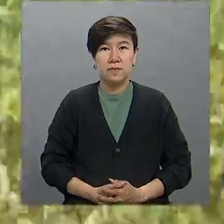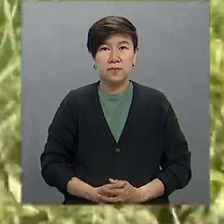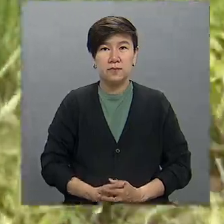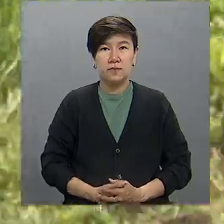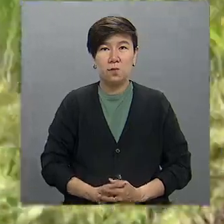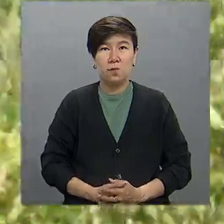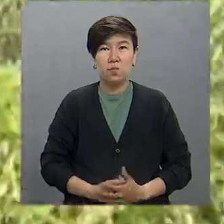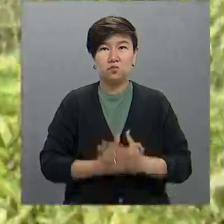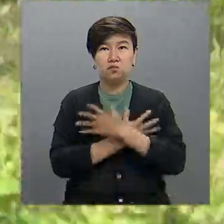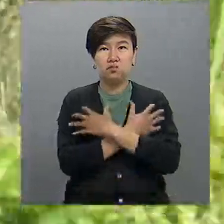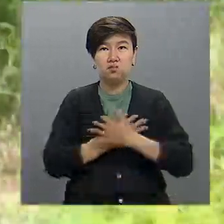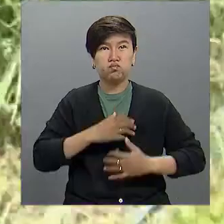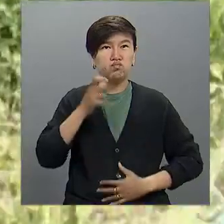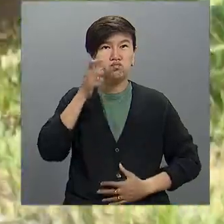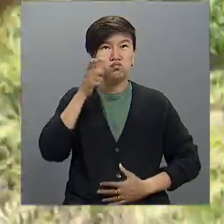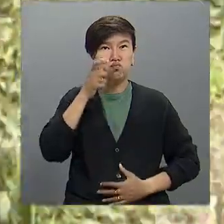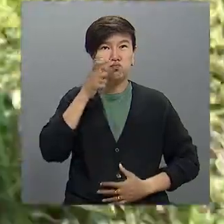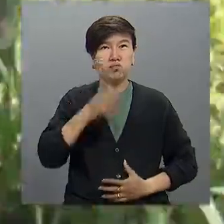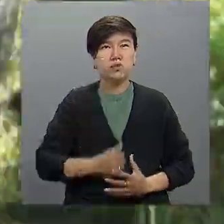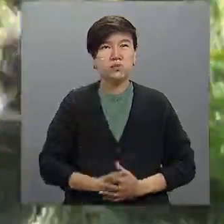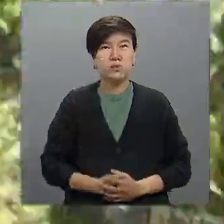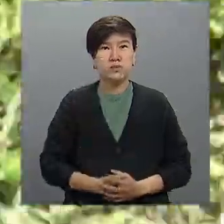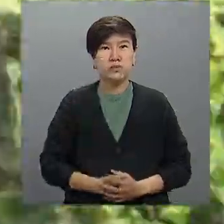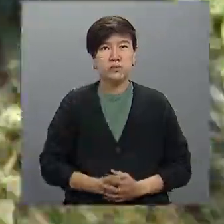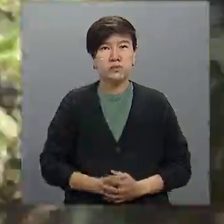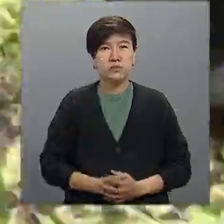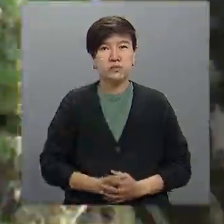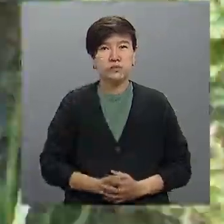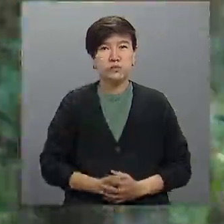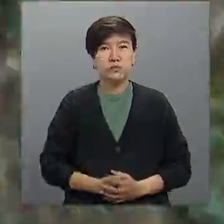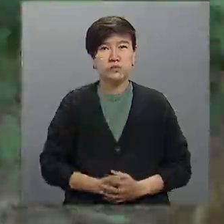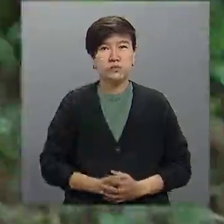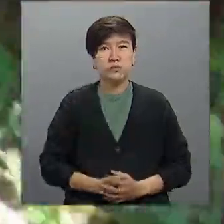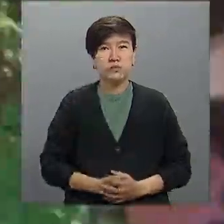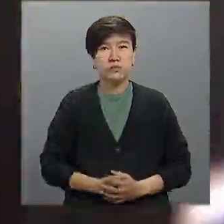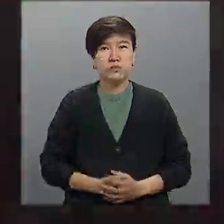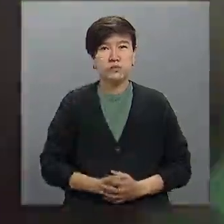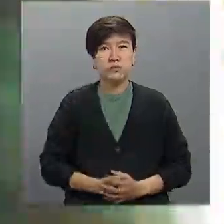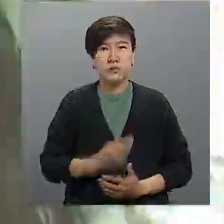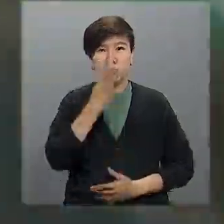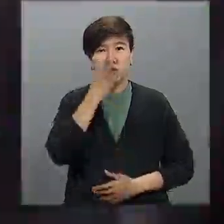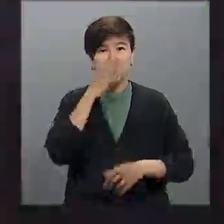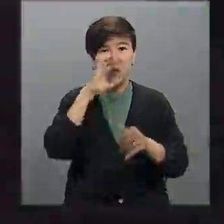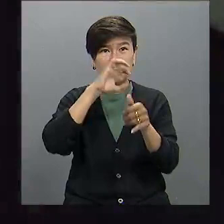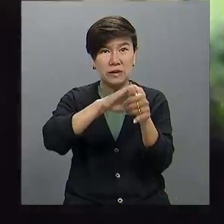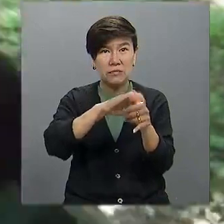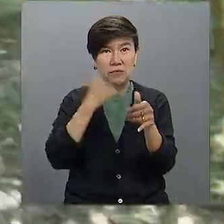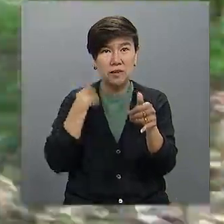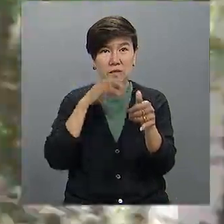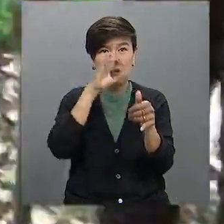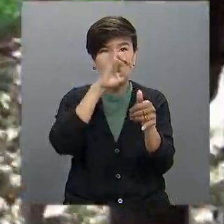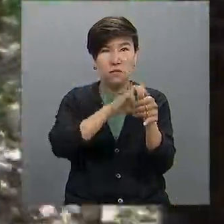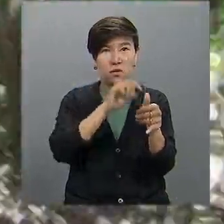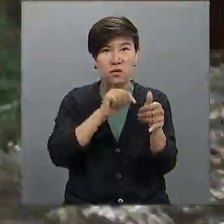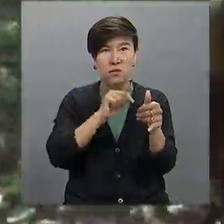ตัวกัดตัวกัดตัวกัดเปล่า เท่ากันเท่ากันเท่ากัน ตัวกัดตัวกัด เท่าคนเท่าคน ดูแผลก่อน ใหญ่ใหญ่อยู ่เข้าลึก เข้าลึก